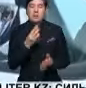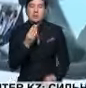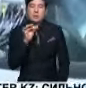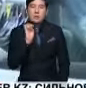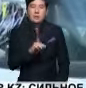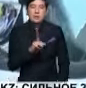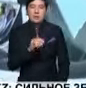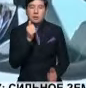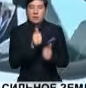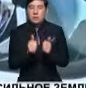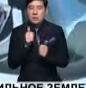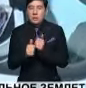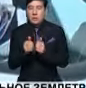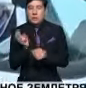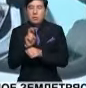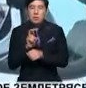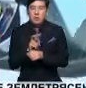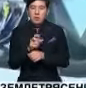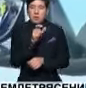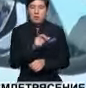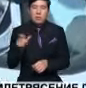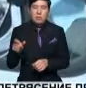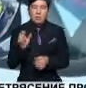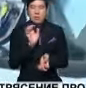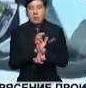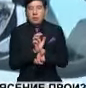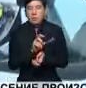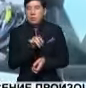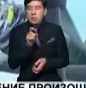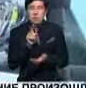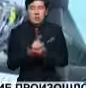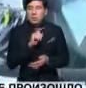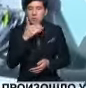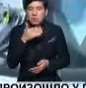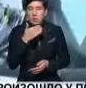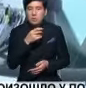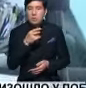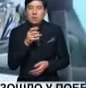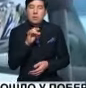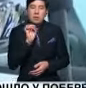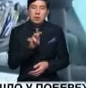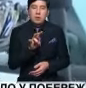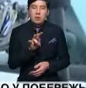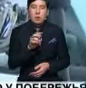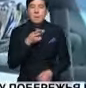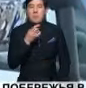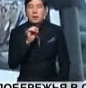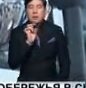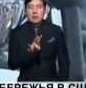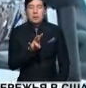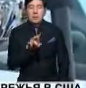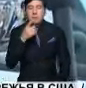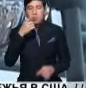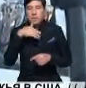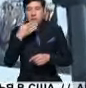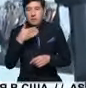комментарии, сделанные ими обоими, о том, что люди – отбросы. Они не должны были так говорить, и это прискорбно. То, что Джо Байден сделал такое заявление